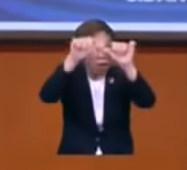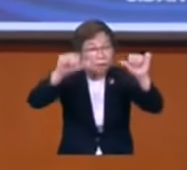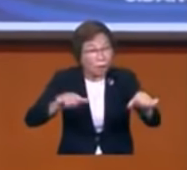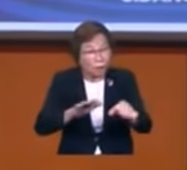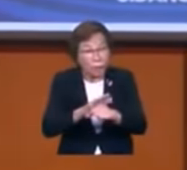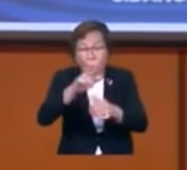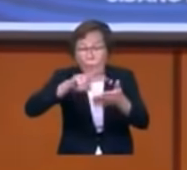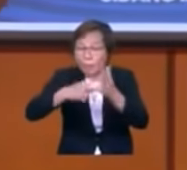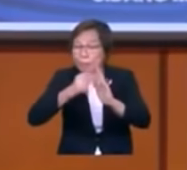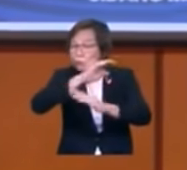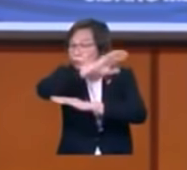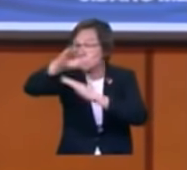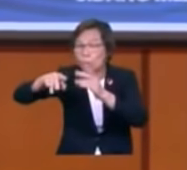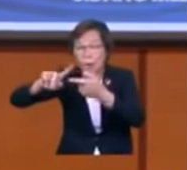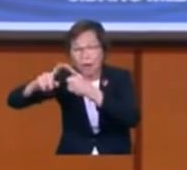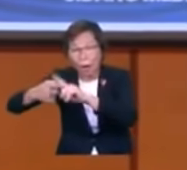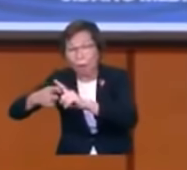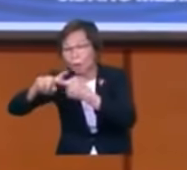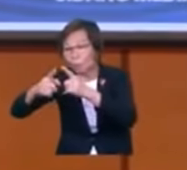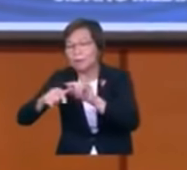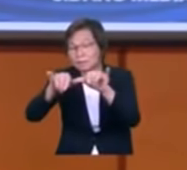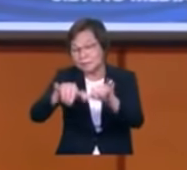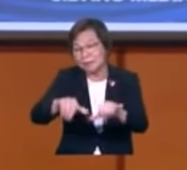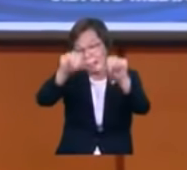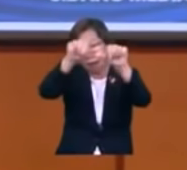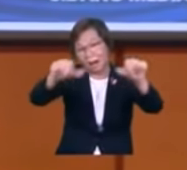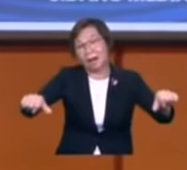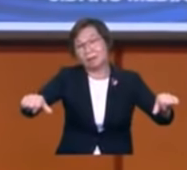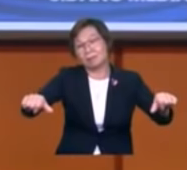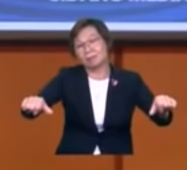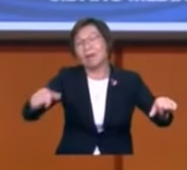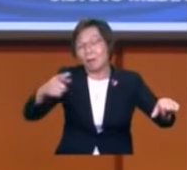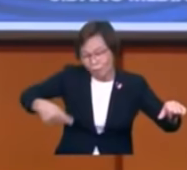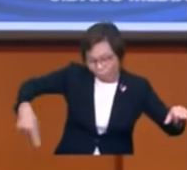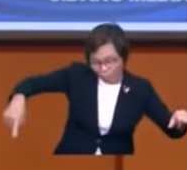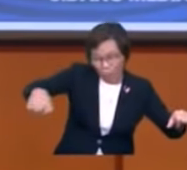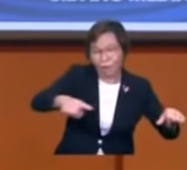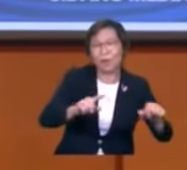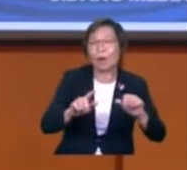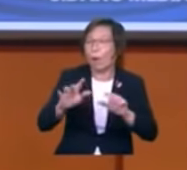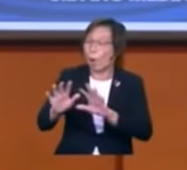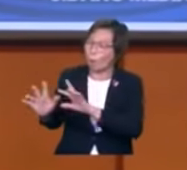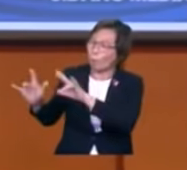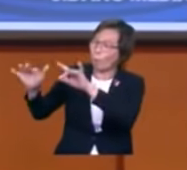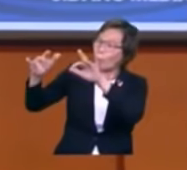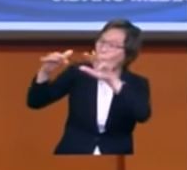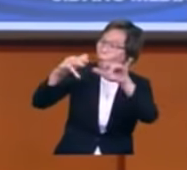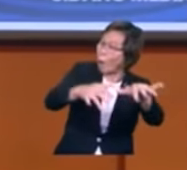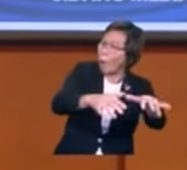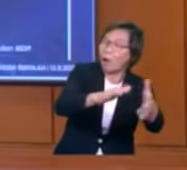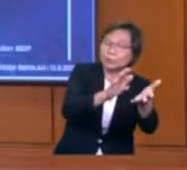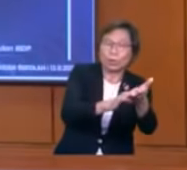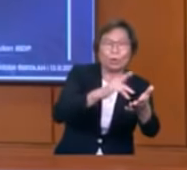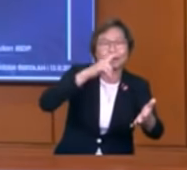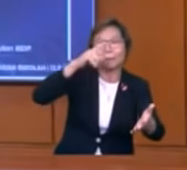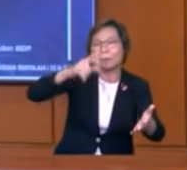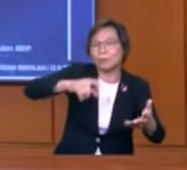maknanya semua kawan-kawan lain berada di asrama maka mereka boleh hadir tanpa penggiliran